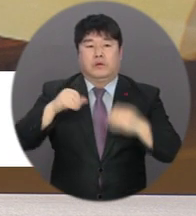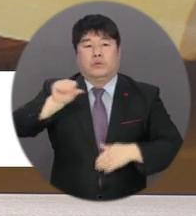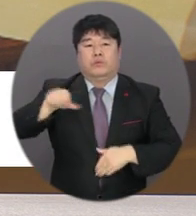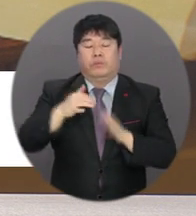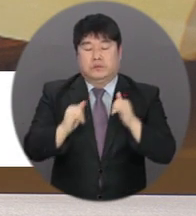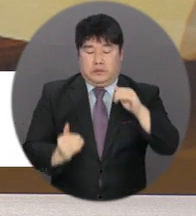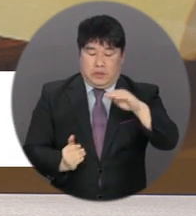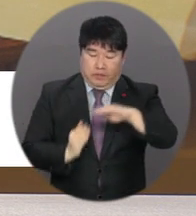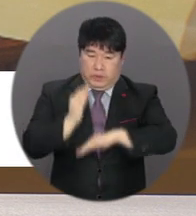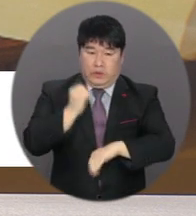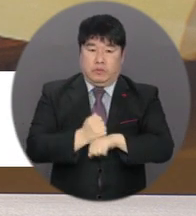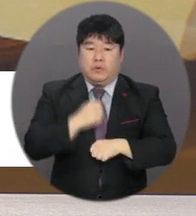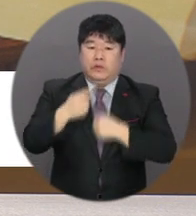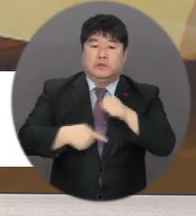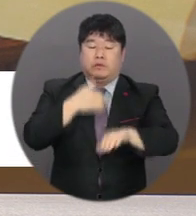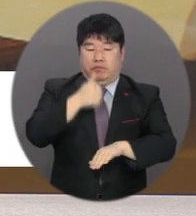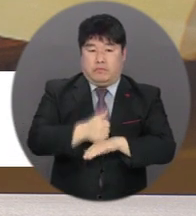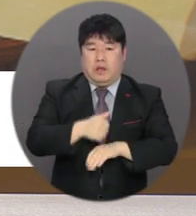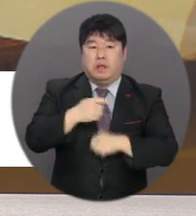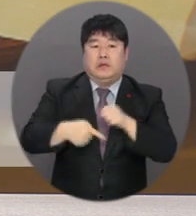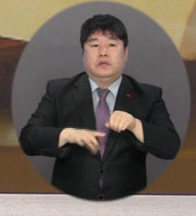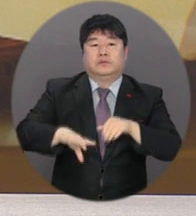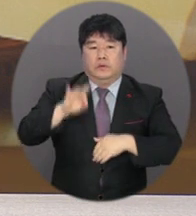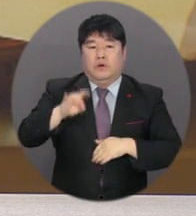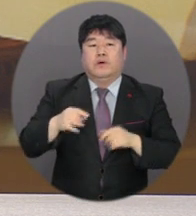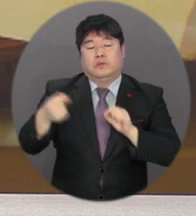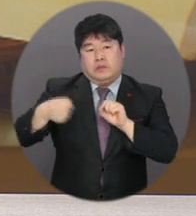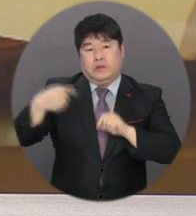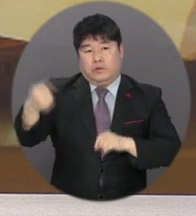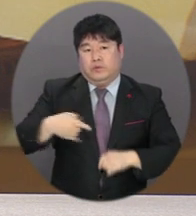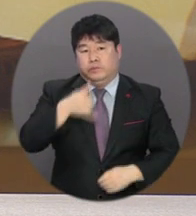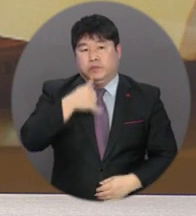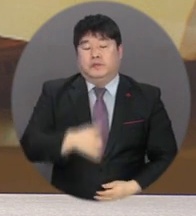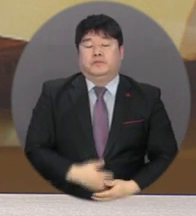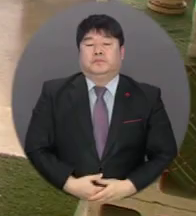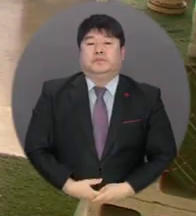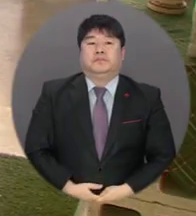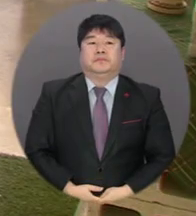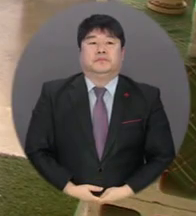넘고 연말연시가 다가오고 있습니다. 은영훈 기자가 취재했습니다.